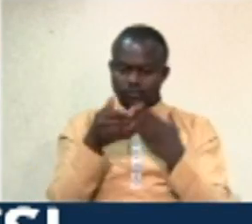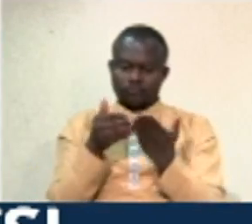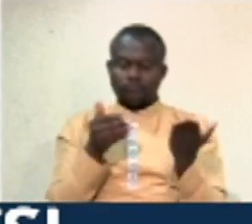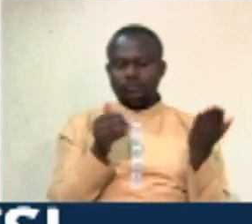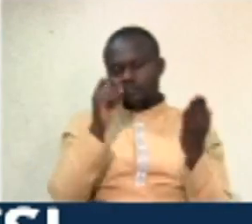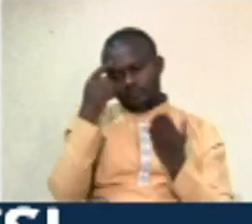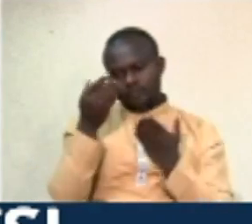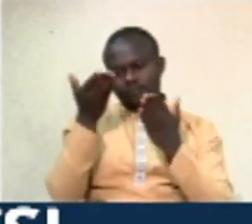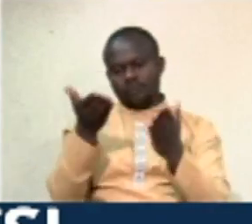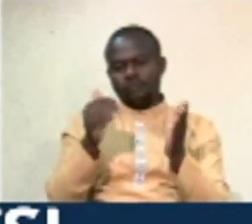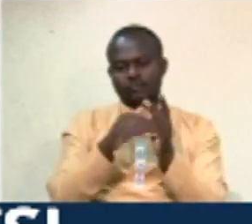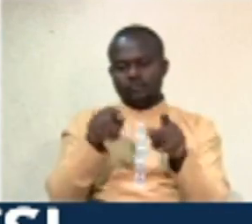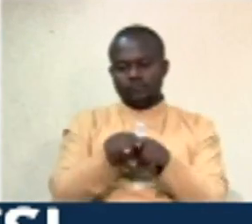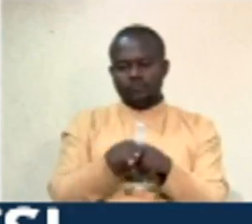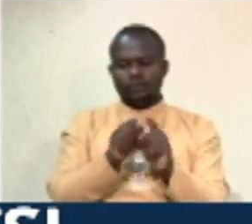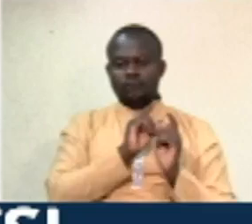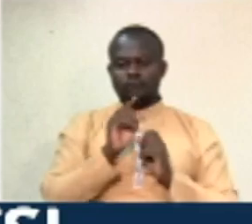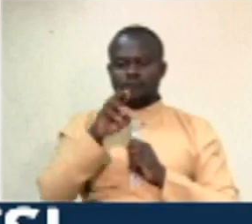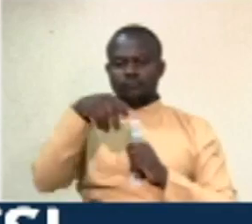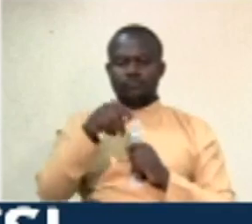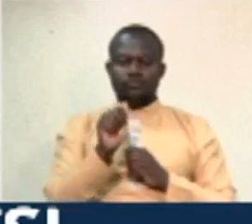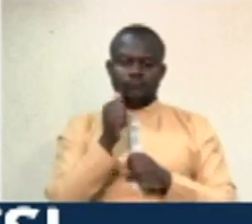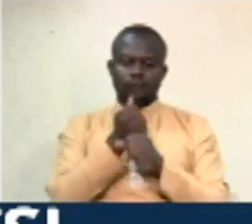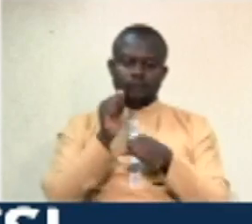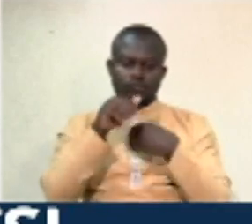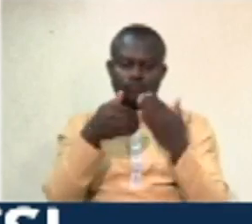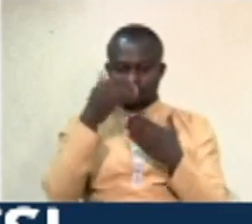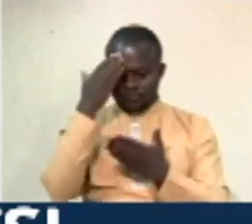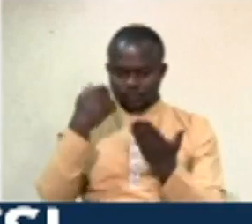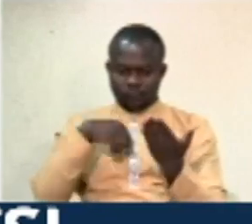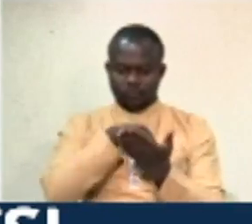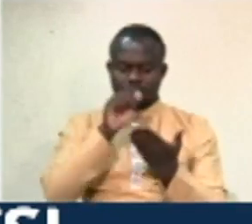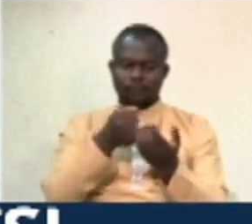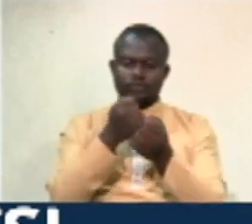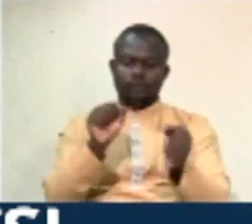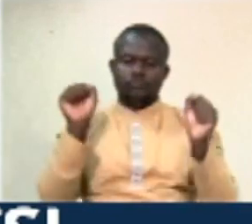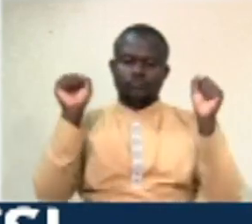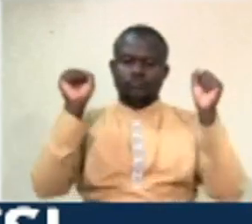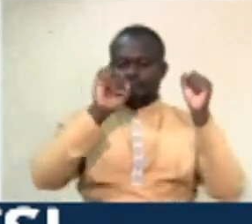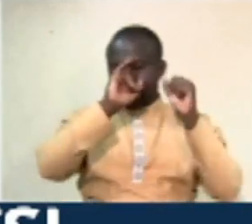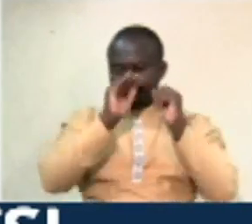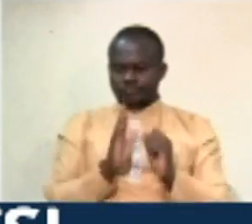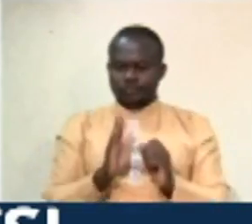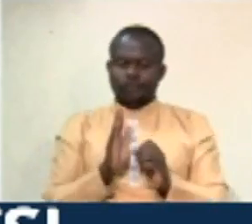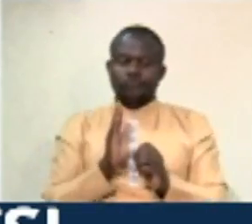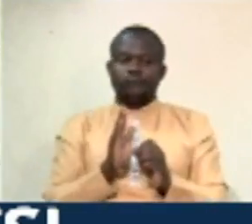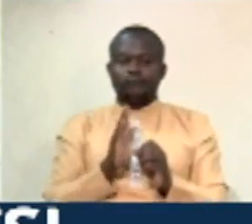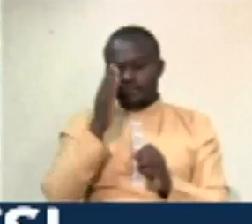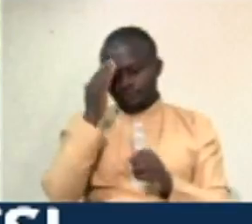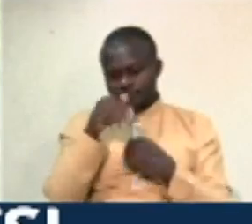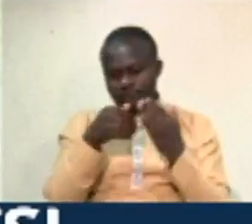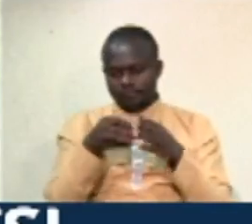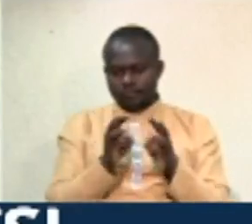gihe, niko ingabo zaho zari zarapiye zakoraga uko zishoboye kugira ngo zirokore abatutsi baziraga uko bavutse.